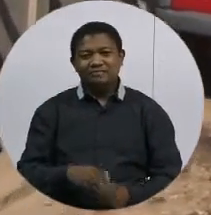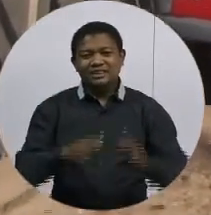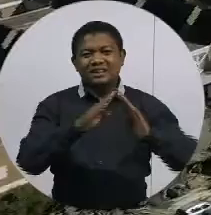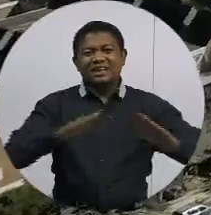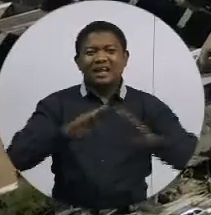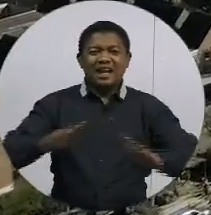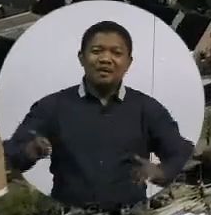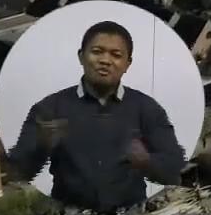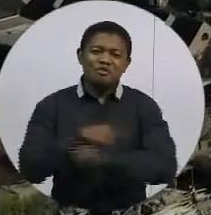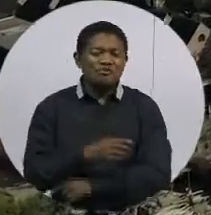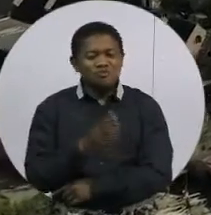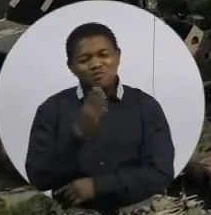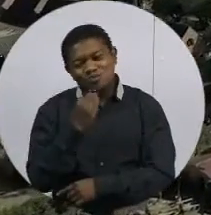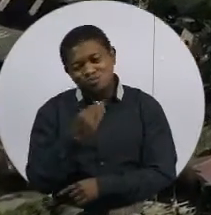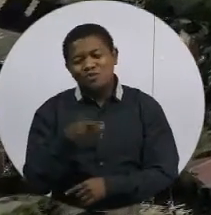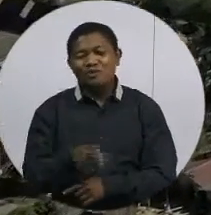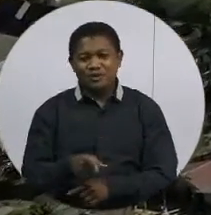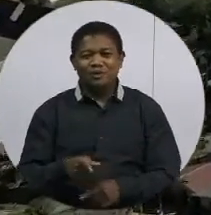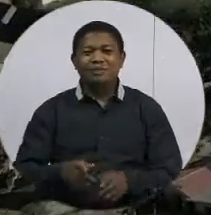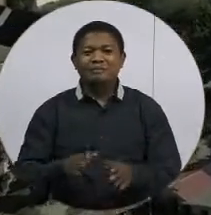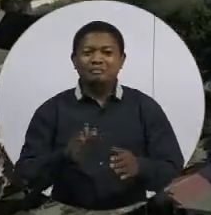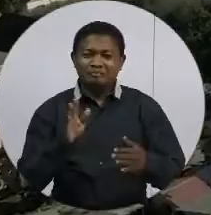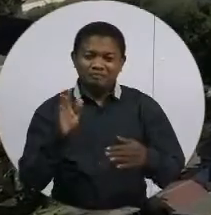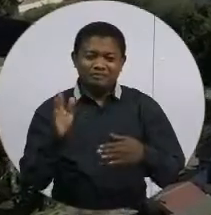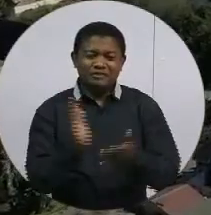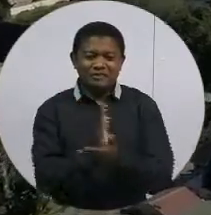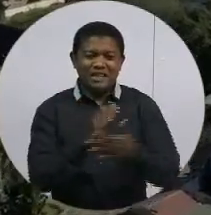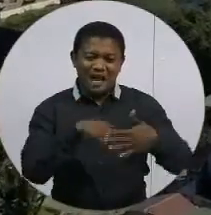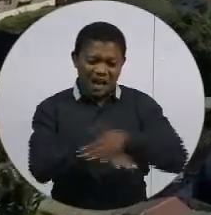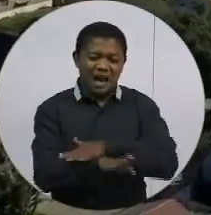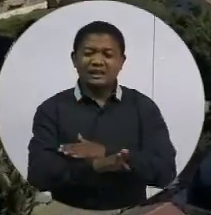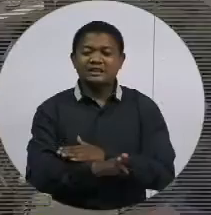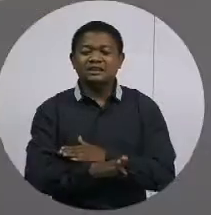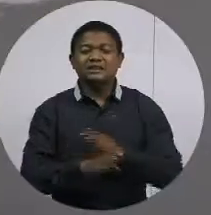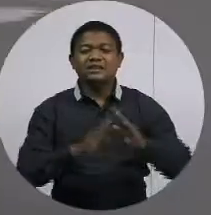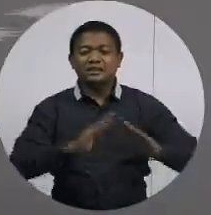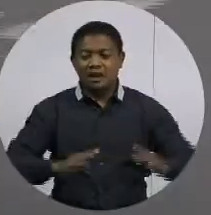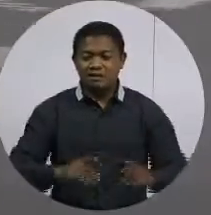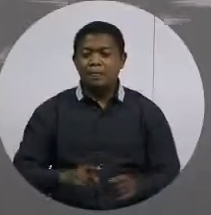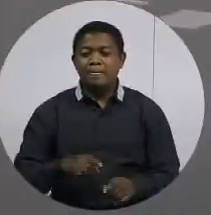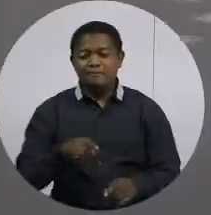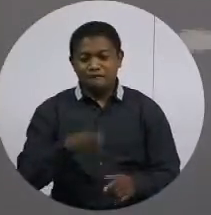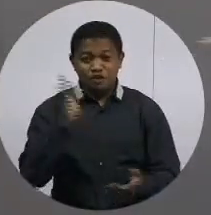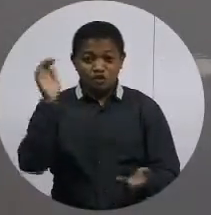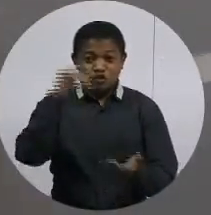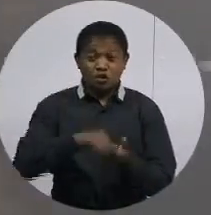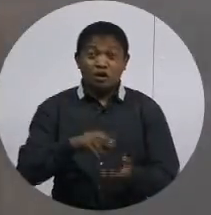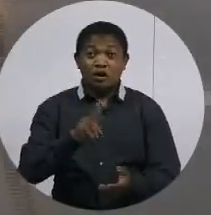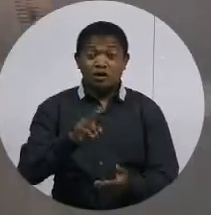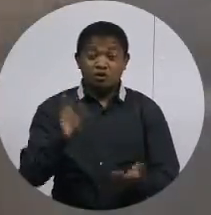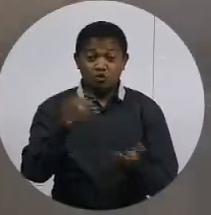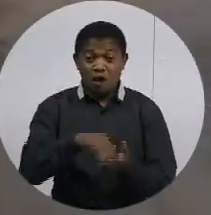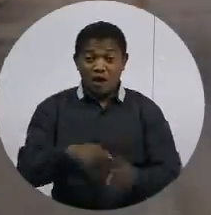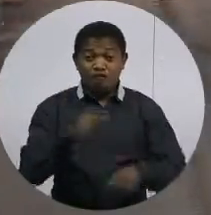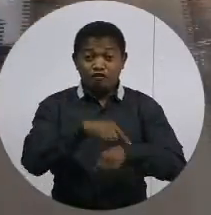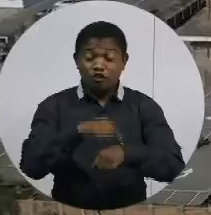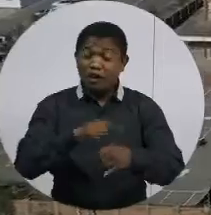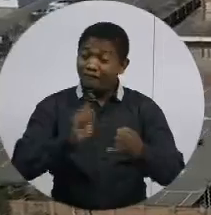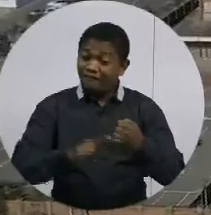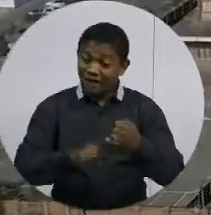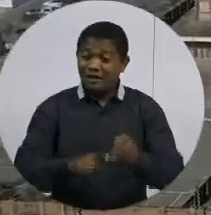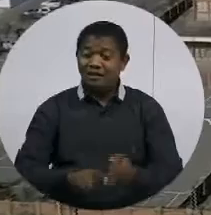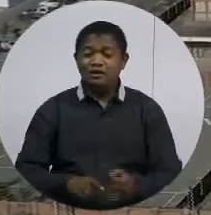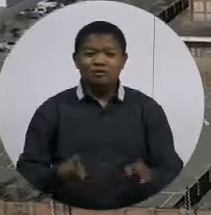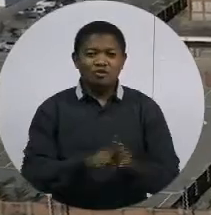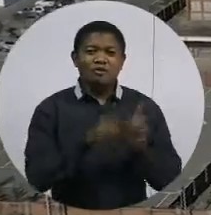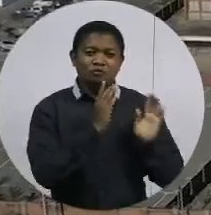Eo rahateo ny fe-potoana farany azon'ny rehetra ifamezivezenina. andeha ho jerentsika atao anatin'ity sary tsy